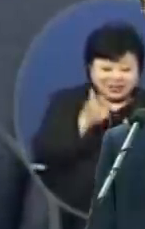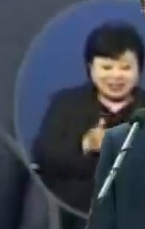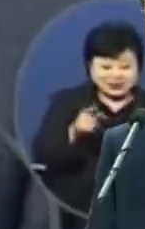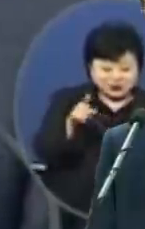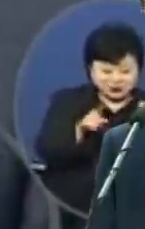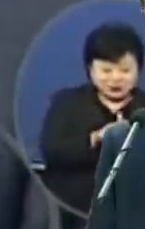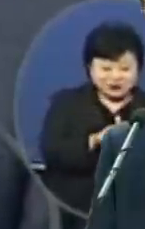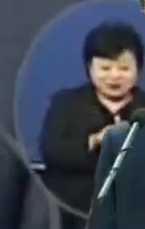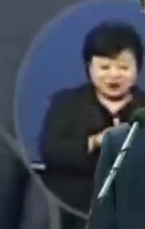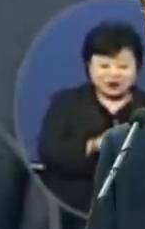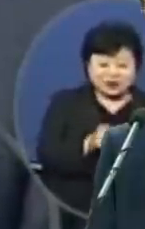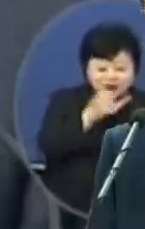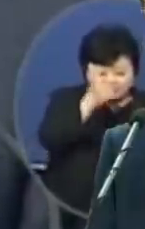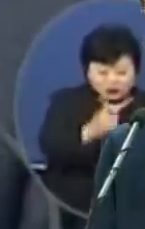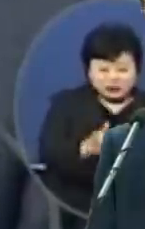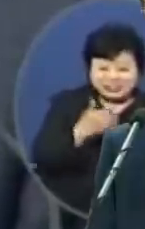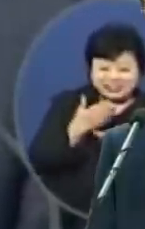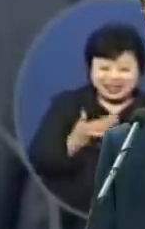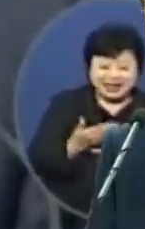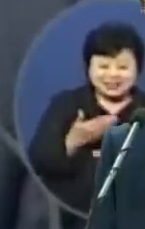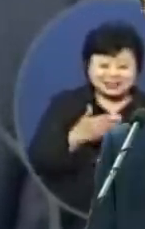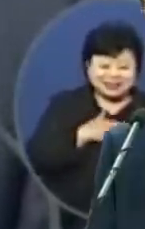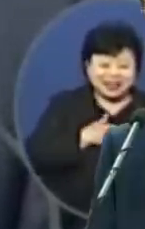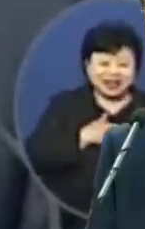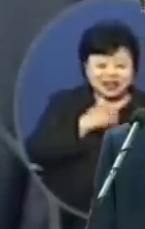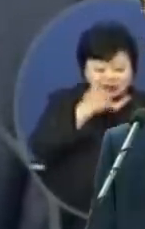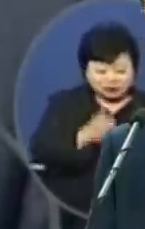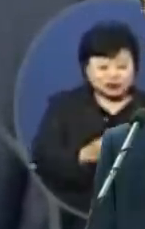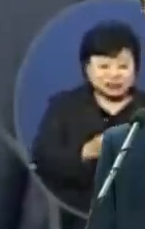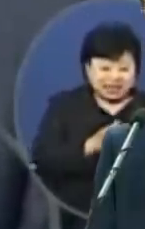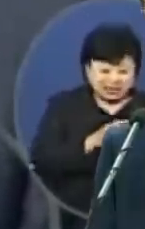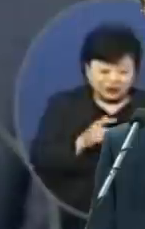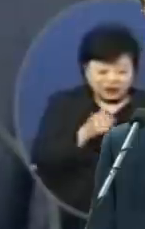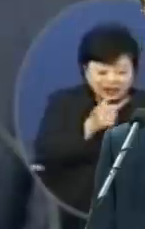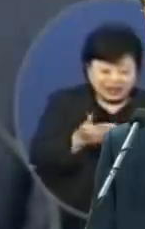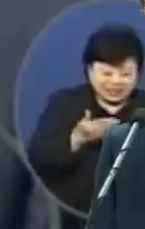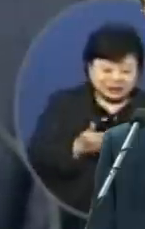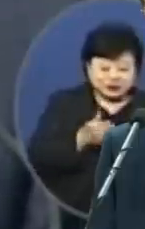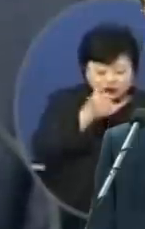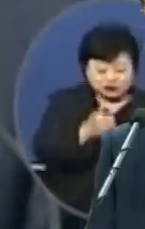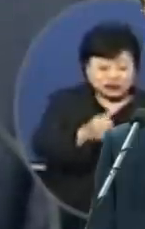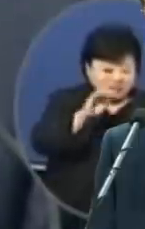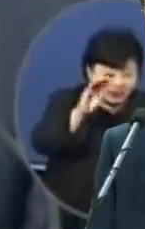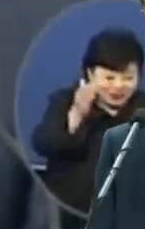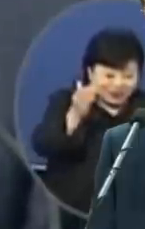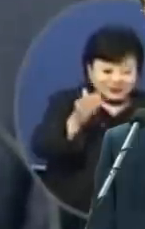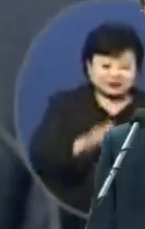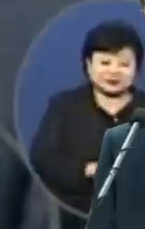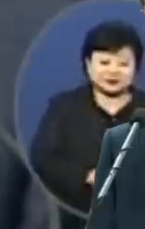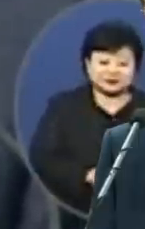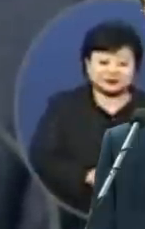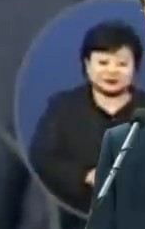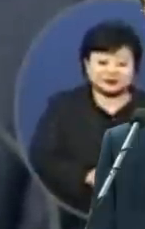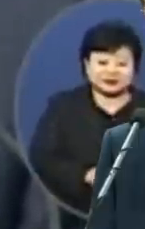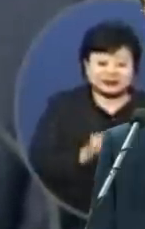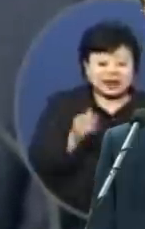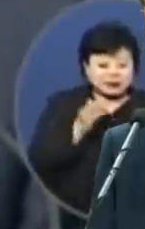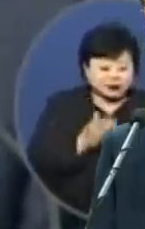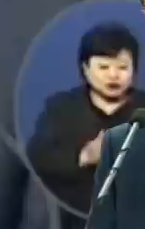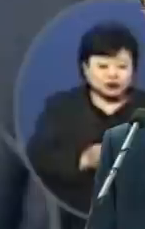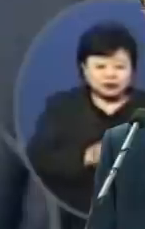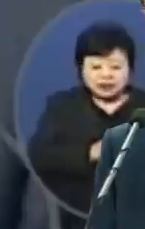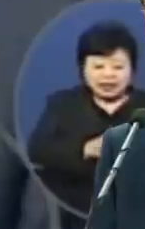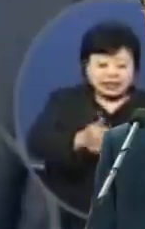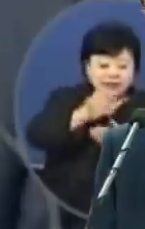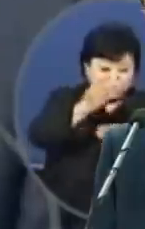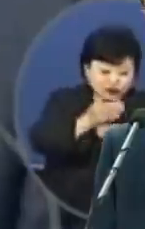믿고 나오면 주인이 달라지는 것입니다. 내가 내 주인이 된 것이 하나님이 내 주인이 되는 것입니다. 인본주의에서